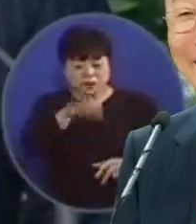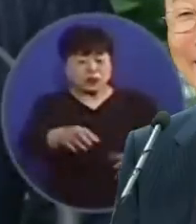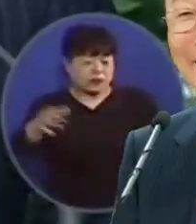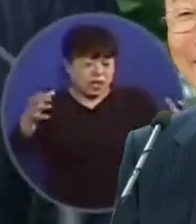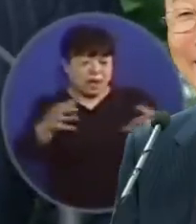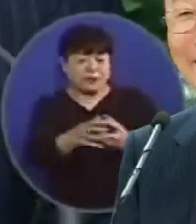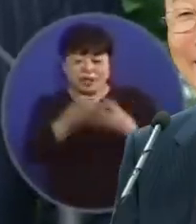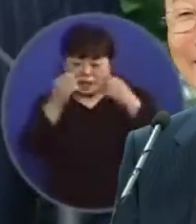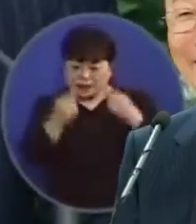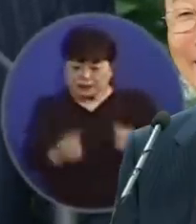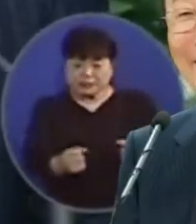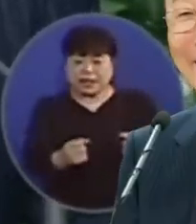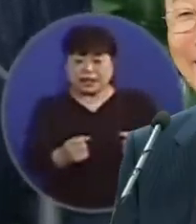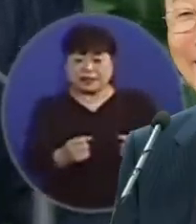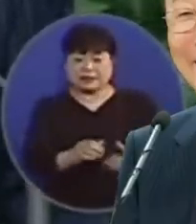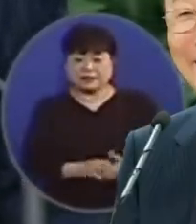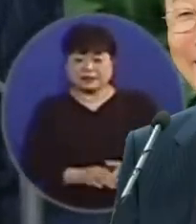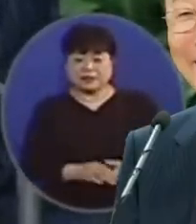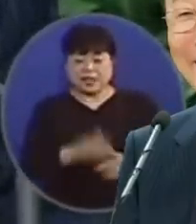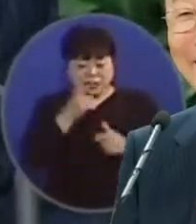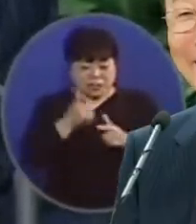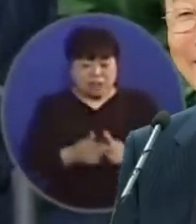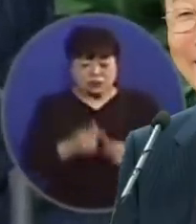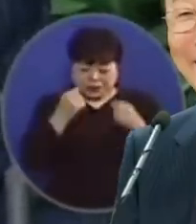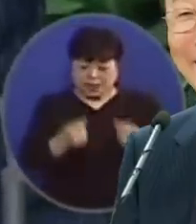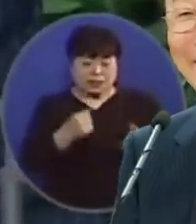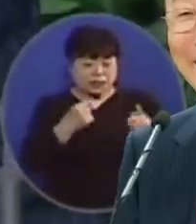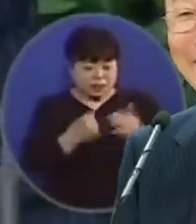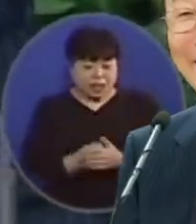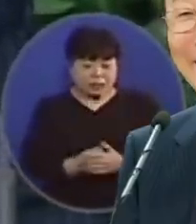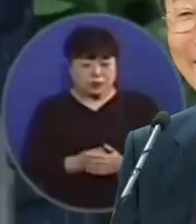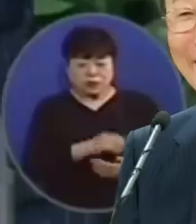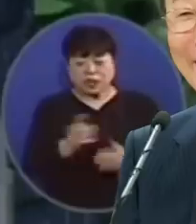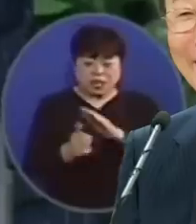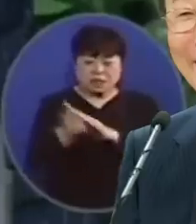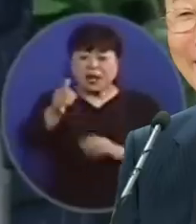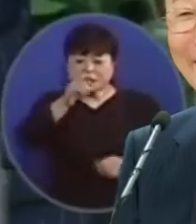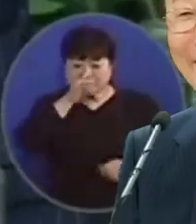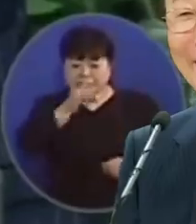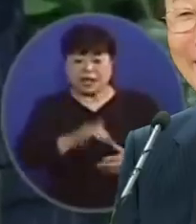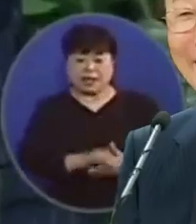계십니다. 그 예수님이 계시기 때문에 우리에게 희망이 있습니다.